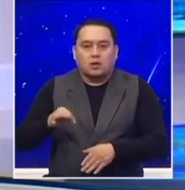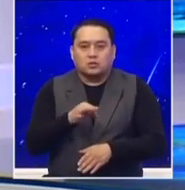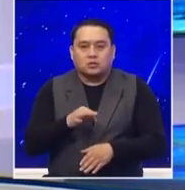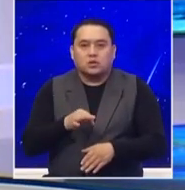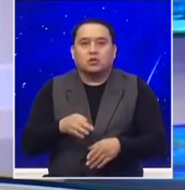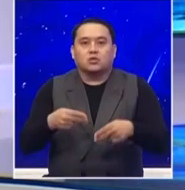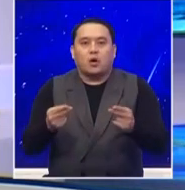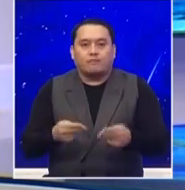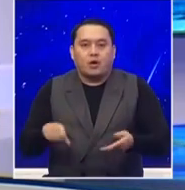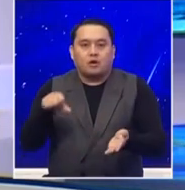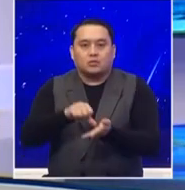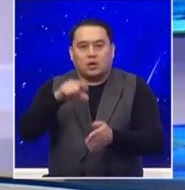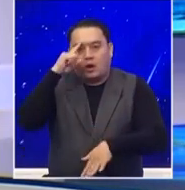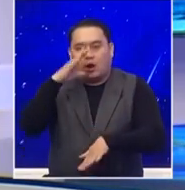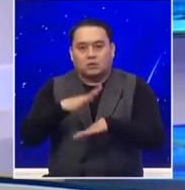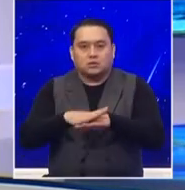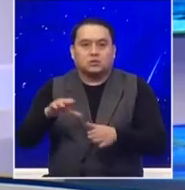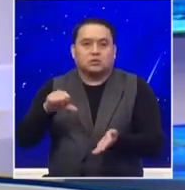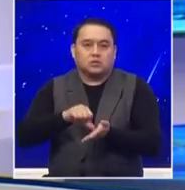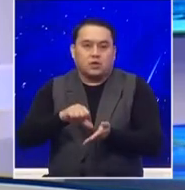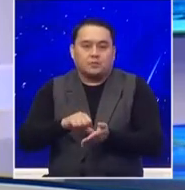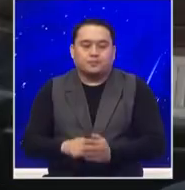мәслихаттың хатшысы сондай-ақ аудан әкімдері қатысты.